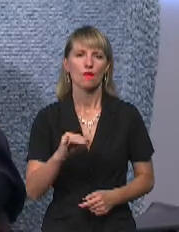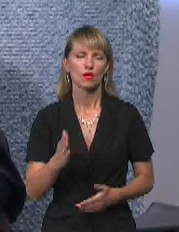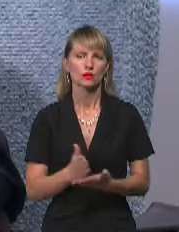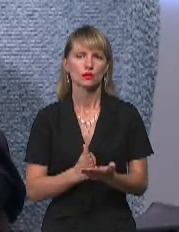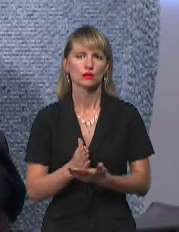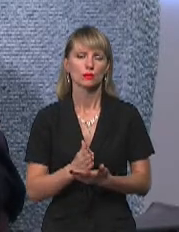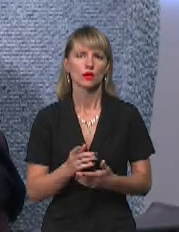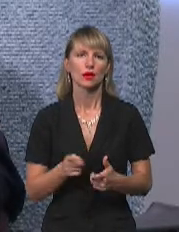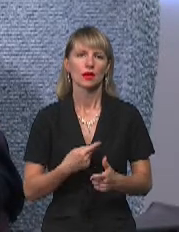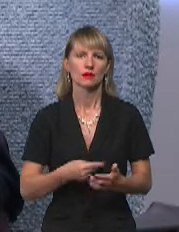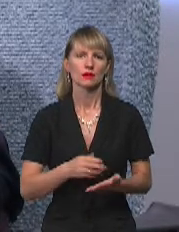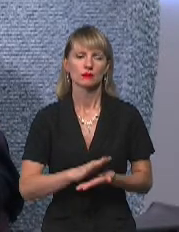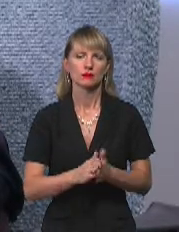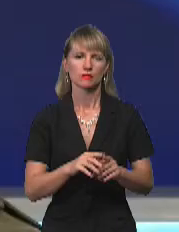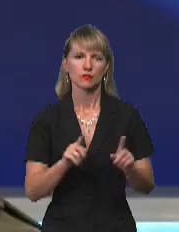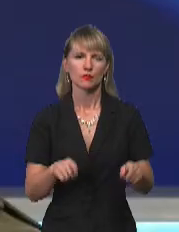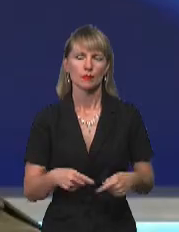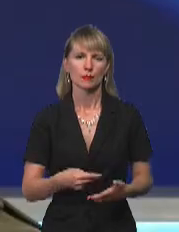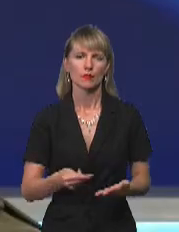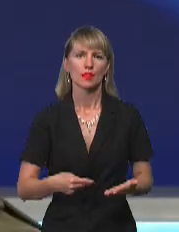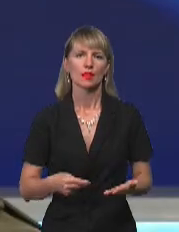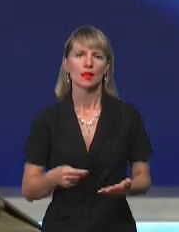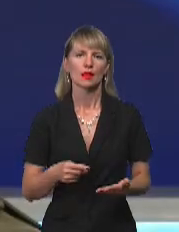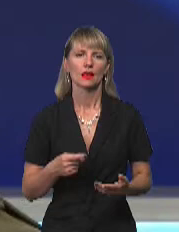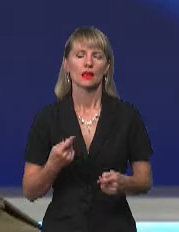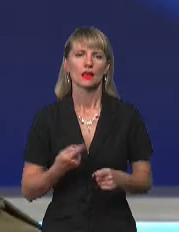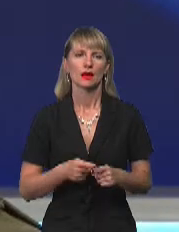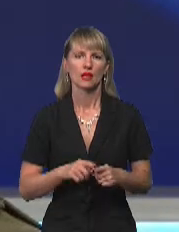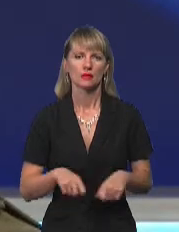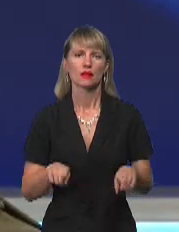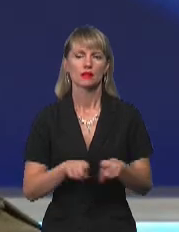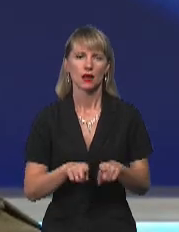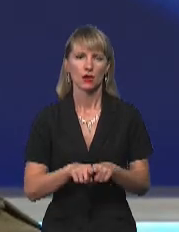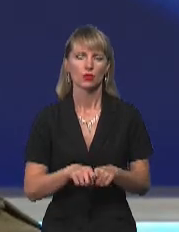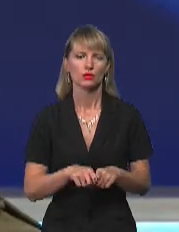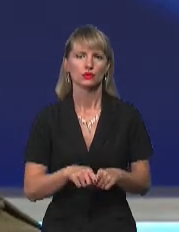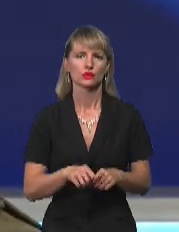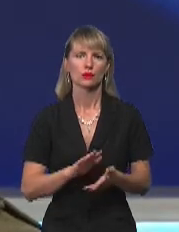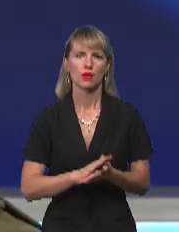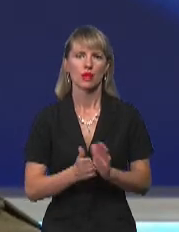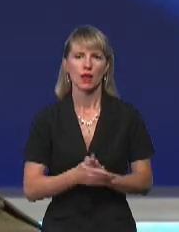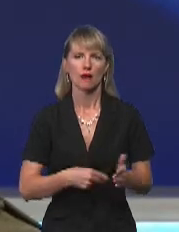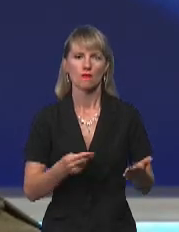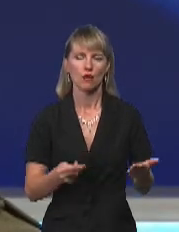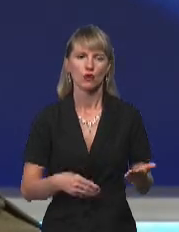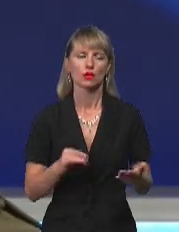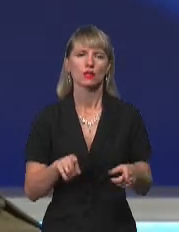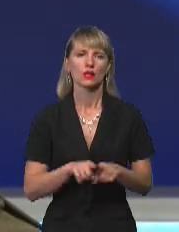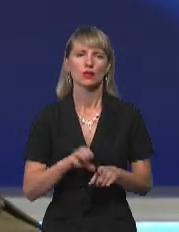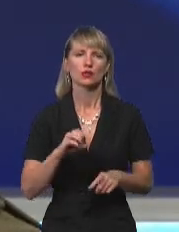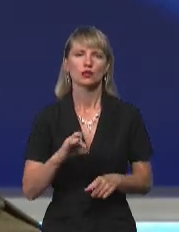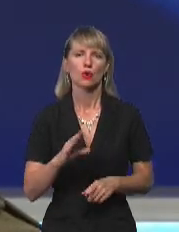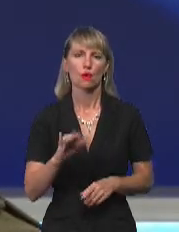Це військовослужбовці усіх різних категорій. Це як офіцери, військовослужбовці за контрактом, так і строкова служба. Вони всі проходять